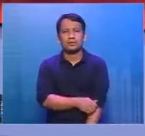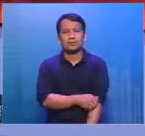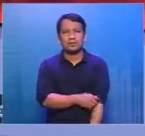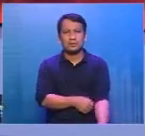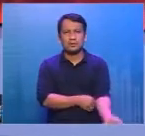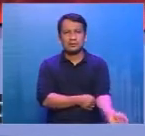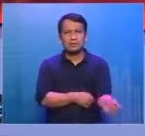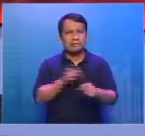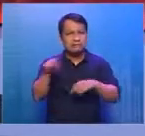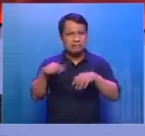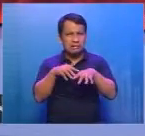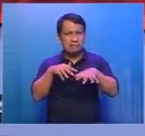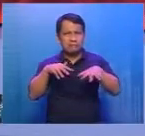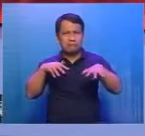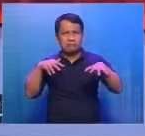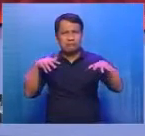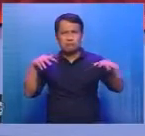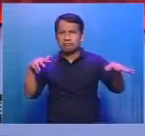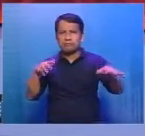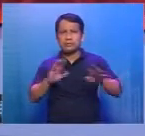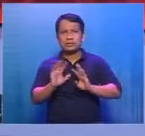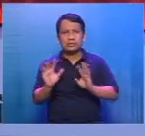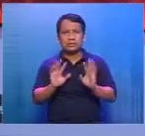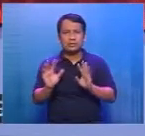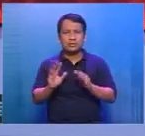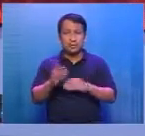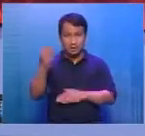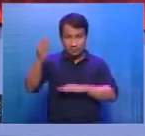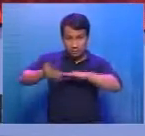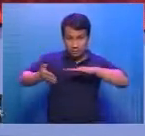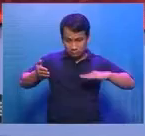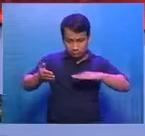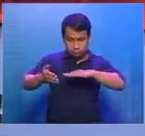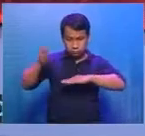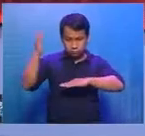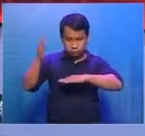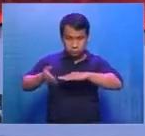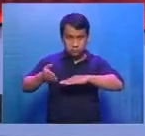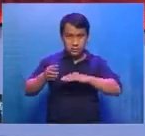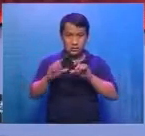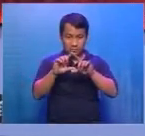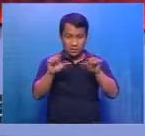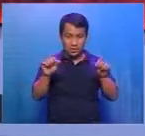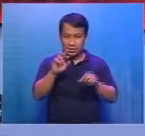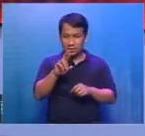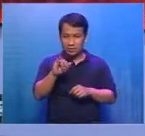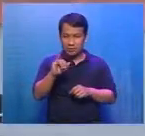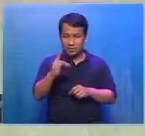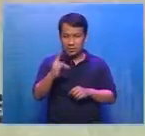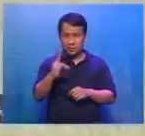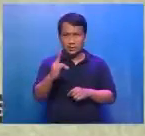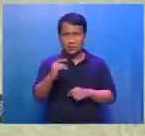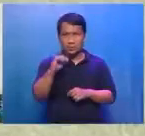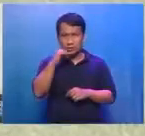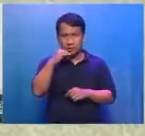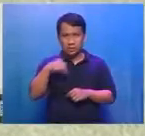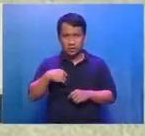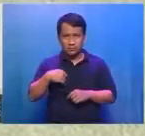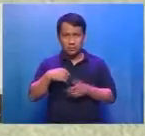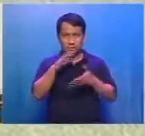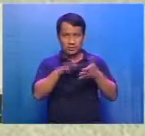na kailangan pumila ng mahaba sa mga toll plaza para magpakabit ng RFID sticker. Simula po kahapon,